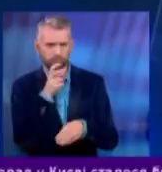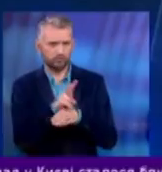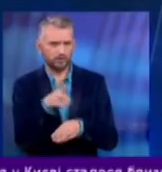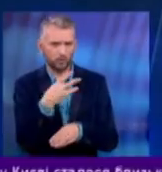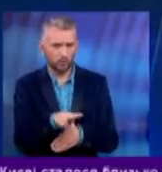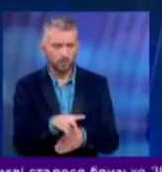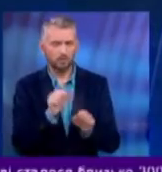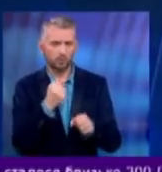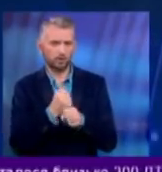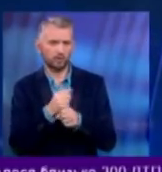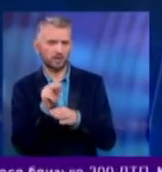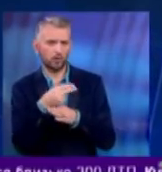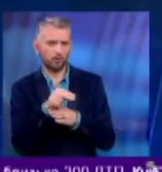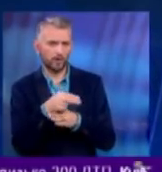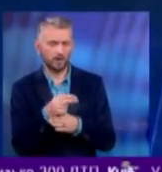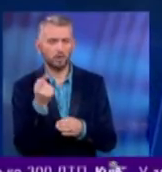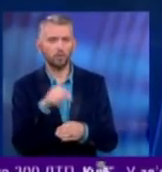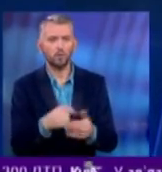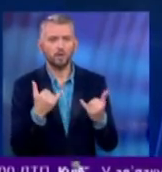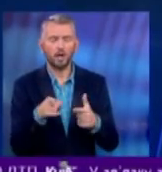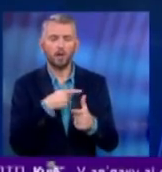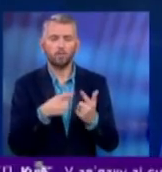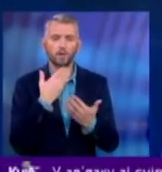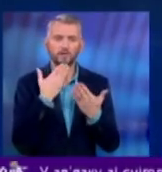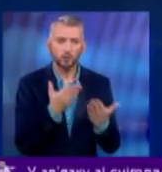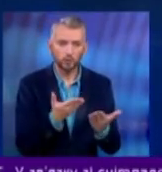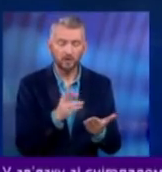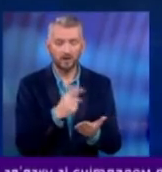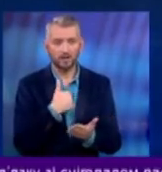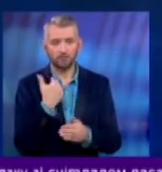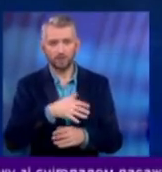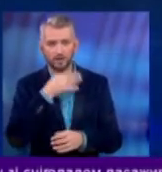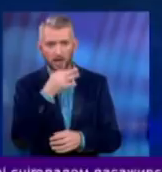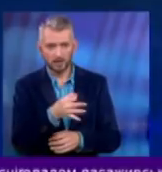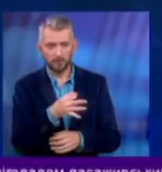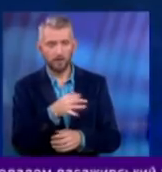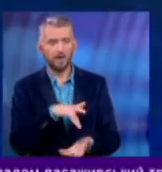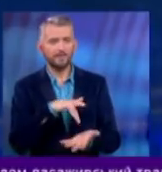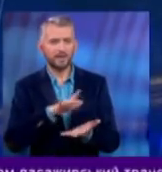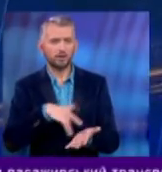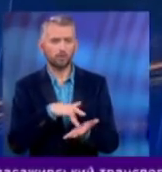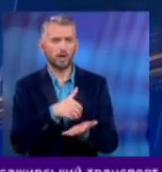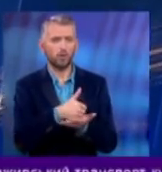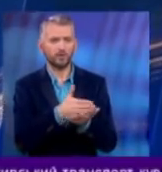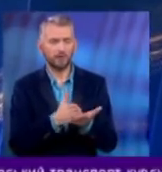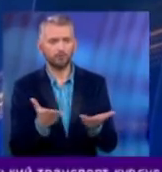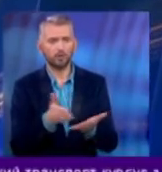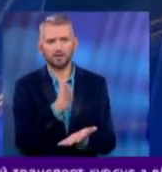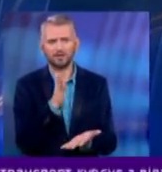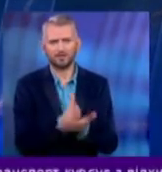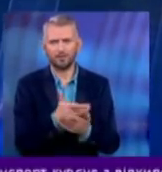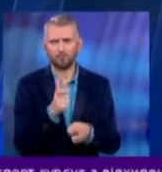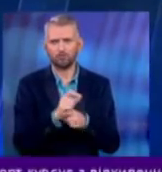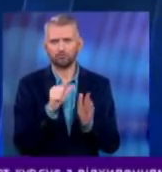зробити це коригування. Угу. Тому зараз або звернутися, як я вже казав, в центрі комунального сервісу, яких є там